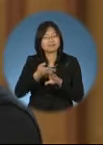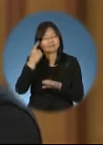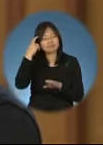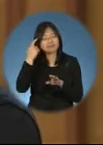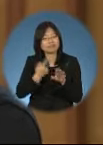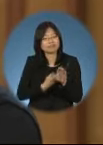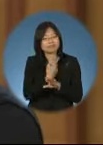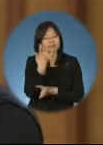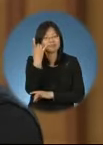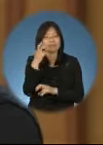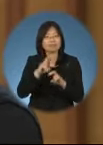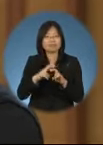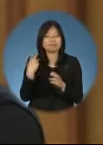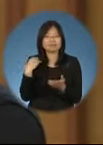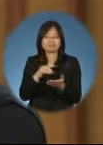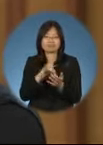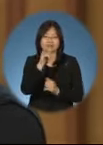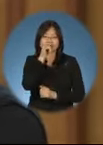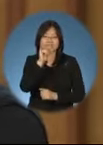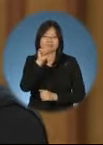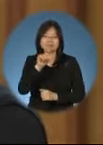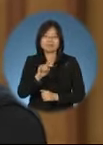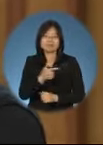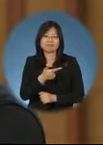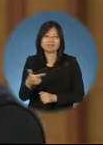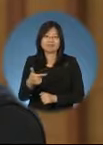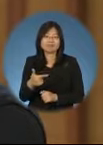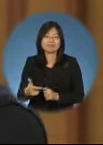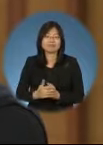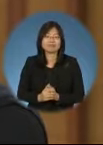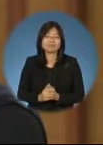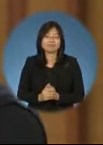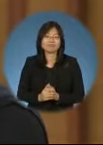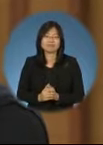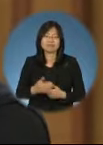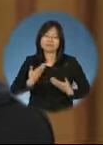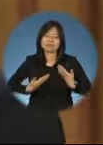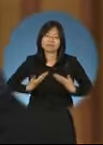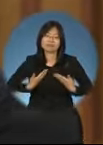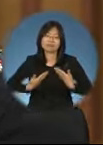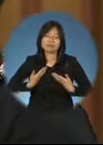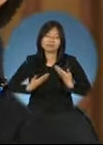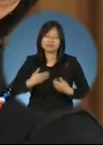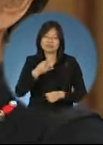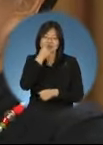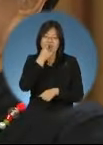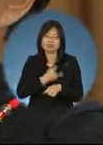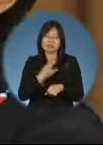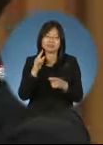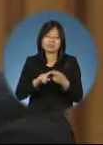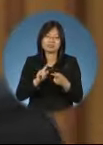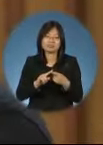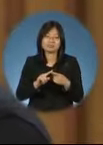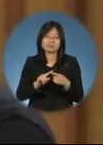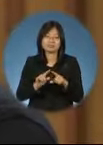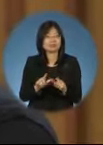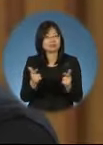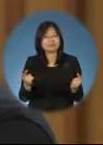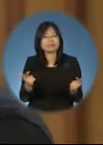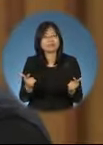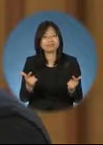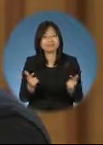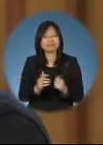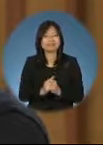딱 제자리 돌아오고 내가 너무 이렇게 이게 바쁘게 돌아가는지 머리가 아니다 그럼